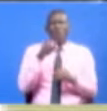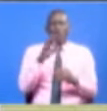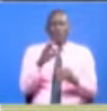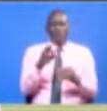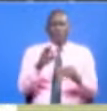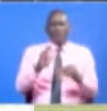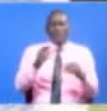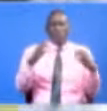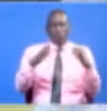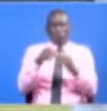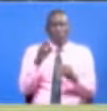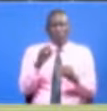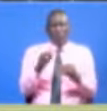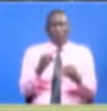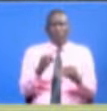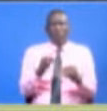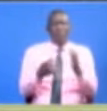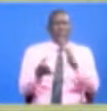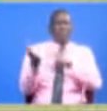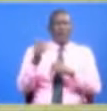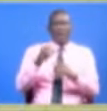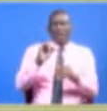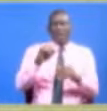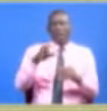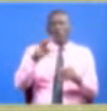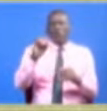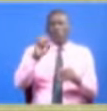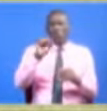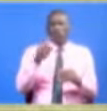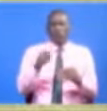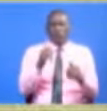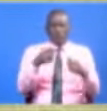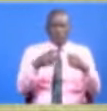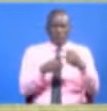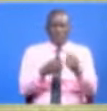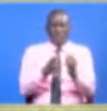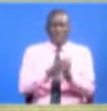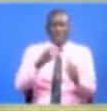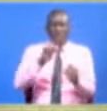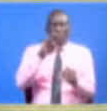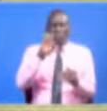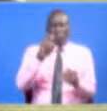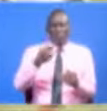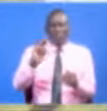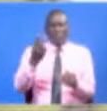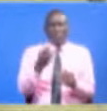tatu nyuma ya nambari moja Ivory Coast iliyo na alama 6 sawa na Gaboni iliyo ya pili.